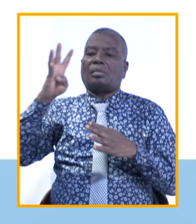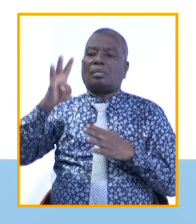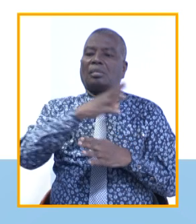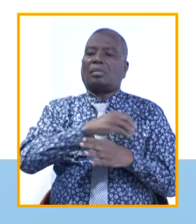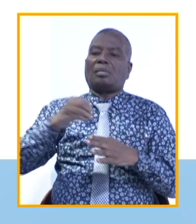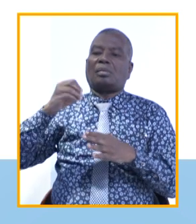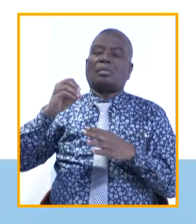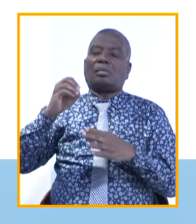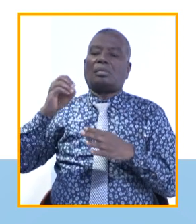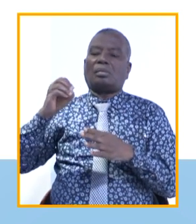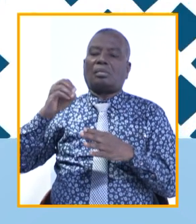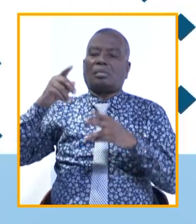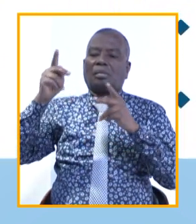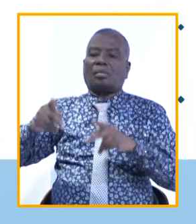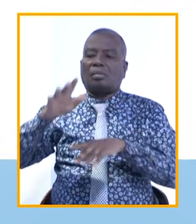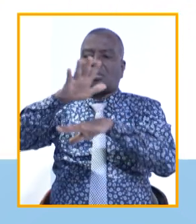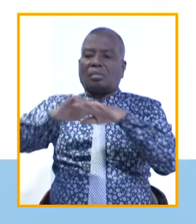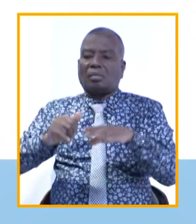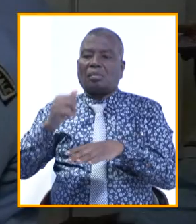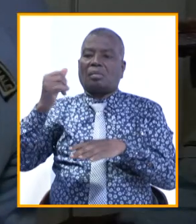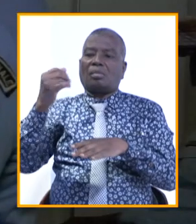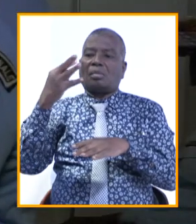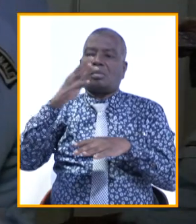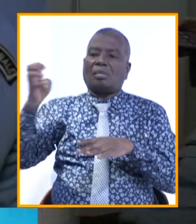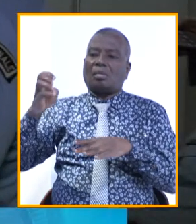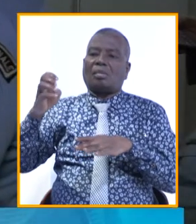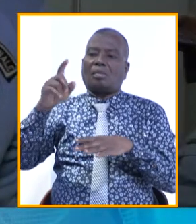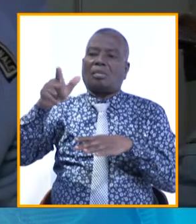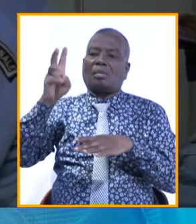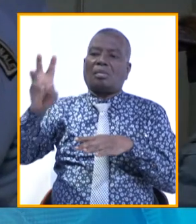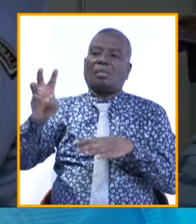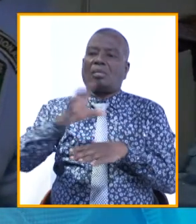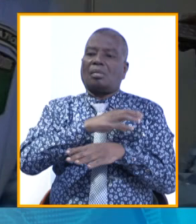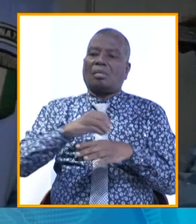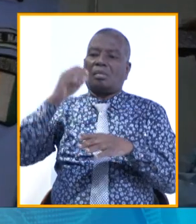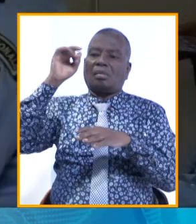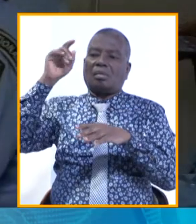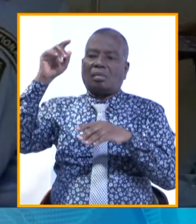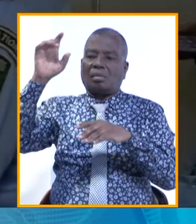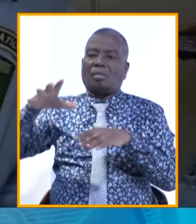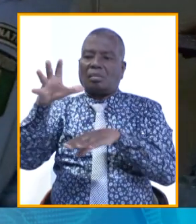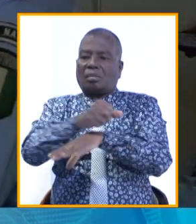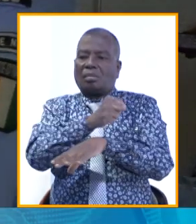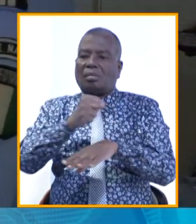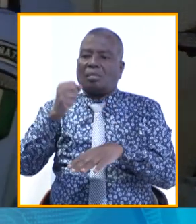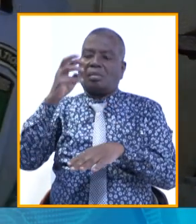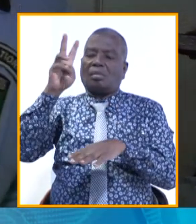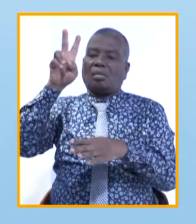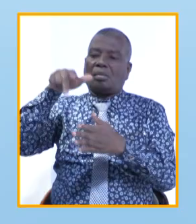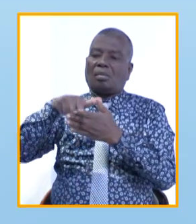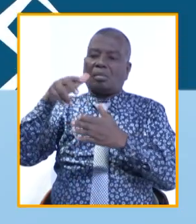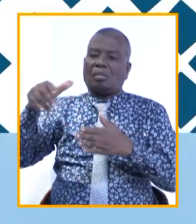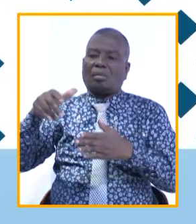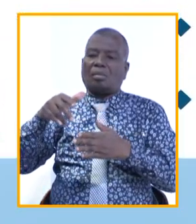104, les personnes interpellées dans les fumoirs 426, les personnes raflées 3127, du cannabis qui a été également